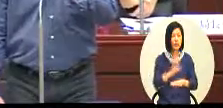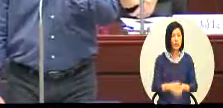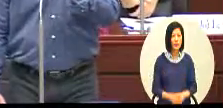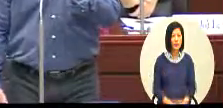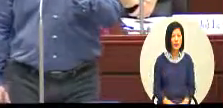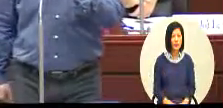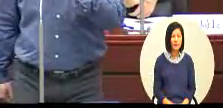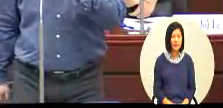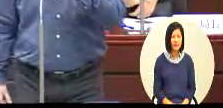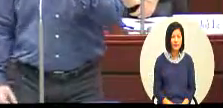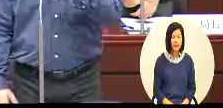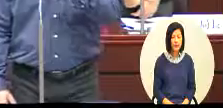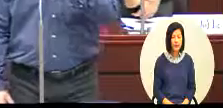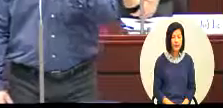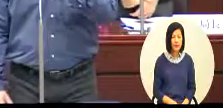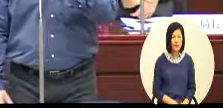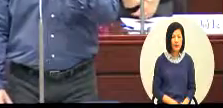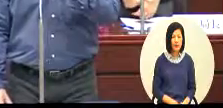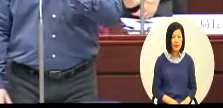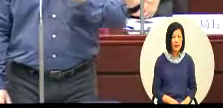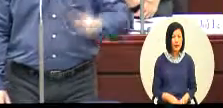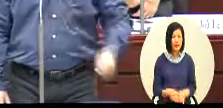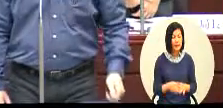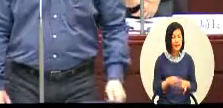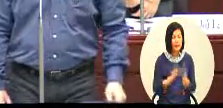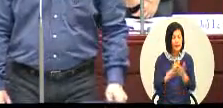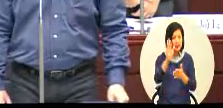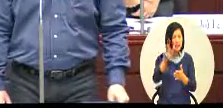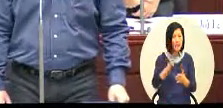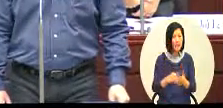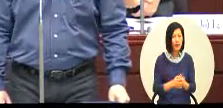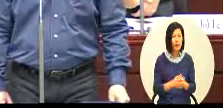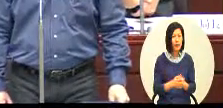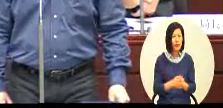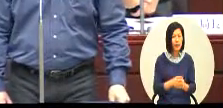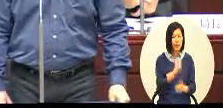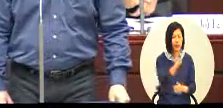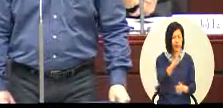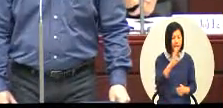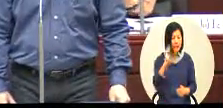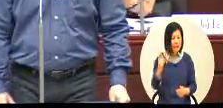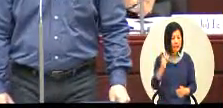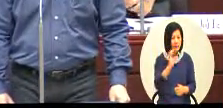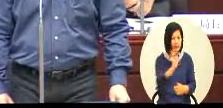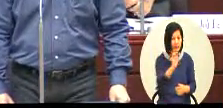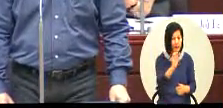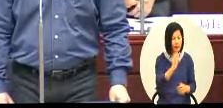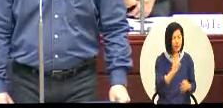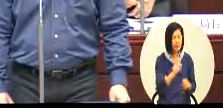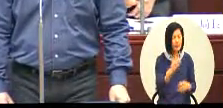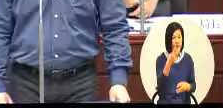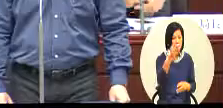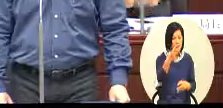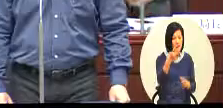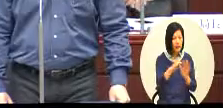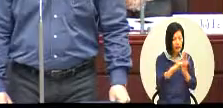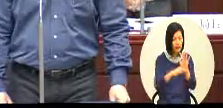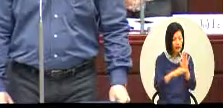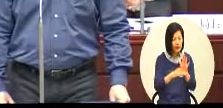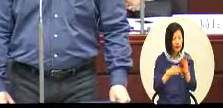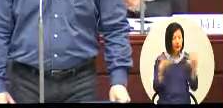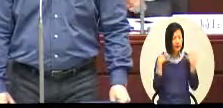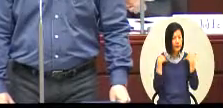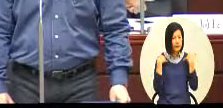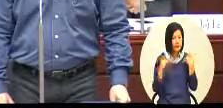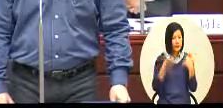同刚才我们劳工局局长所提的，那未来我们在 ABC 三个点，我们将会有不同的分层的负责，然后让我们的长